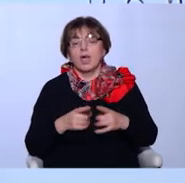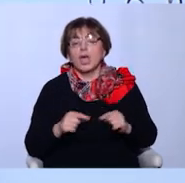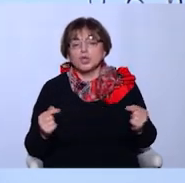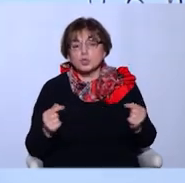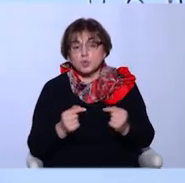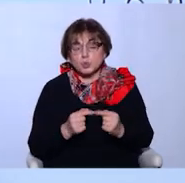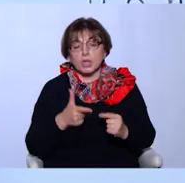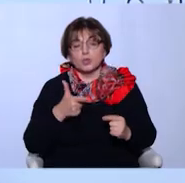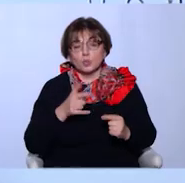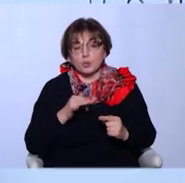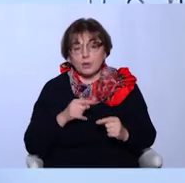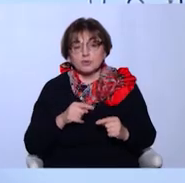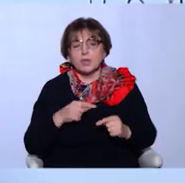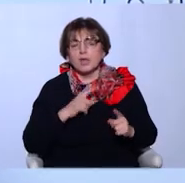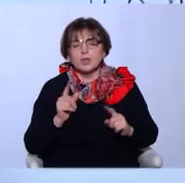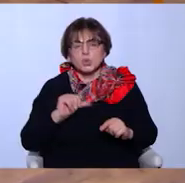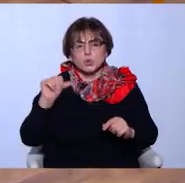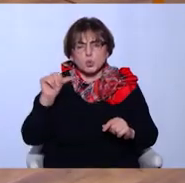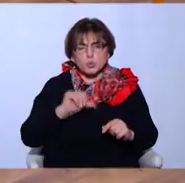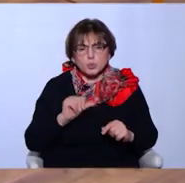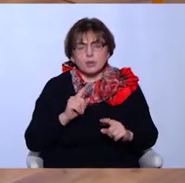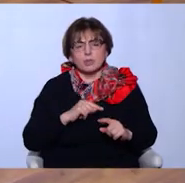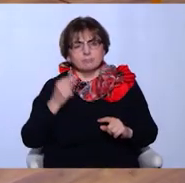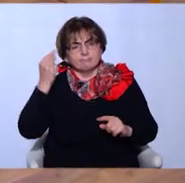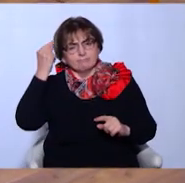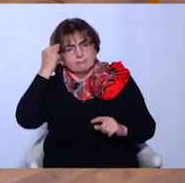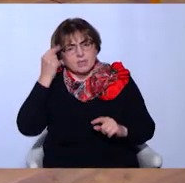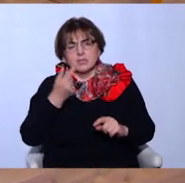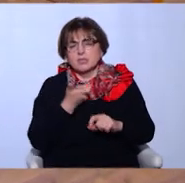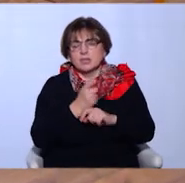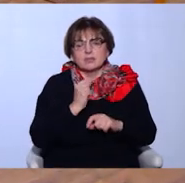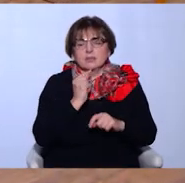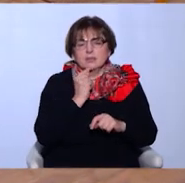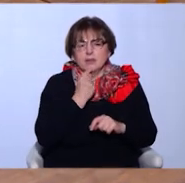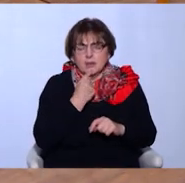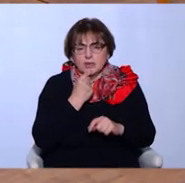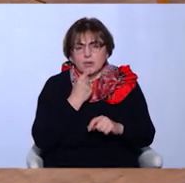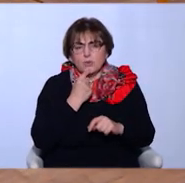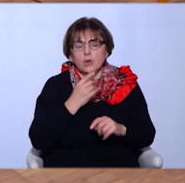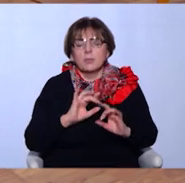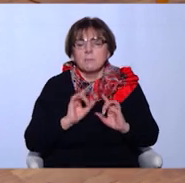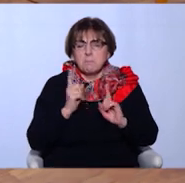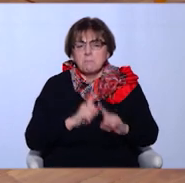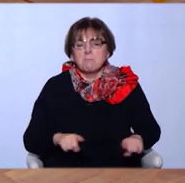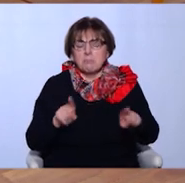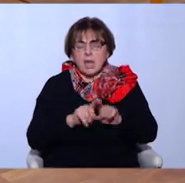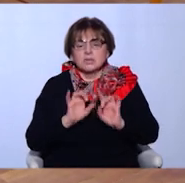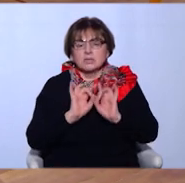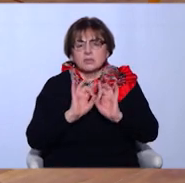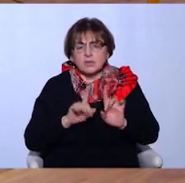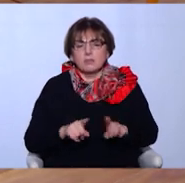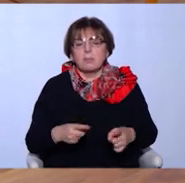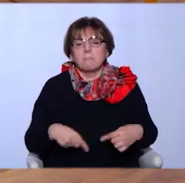კაცია. რაც არ უნდა ჭირი იყოს მისთვის იმის გახსენება, რაც გადახდა, გვიყვება, გვიზიარებს